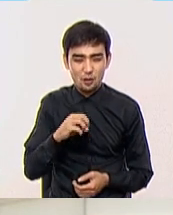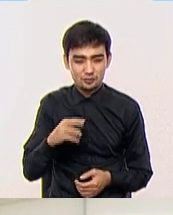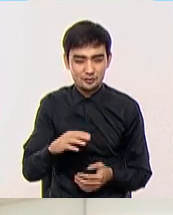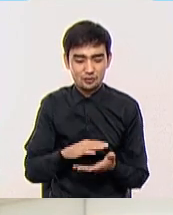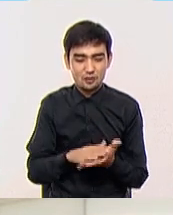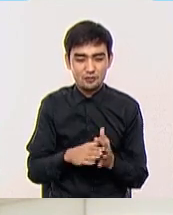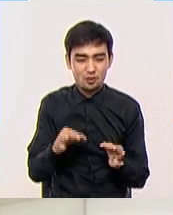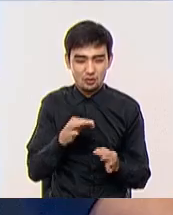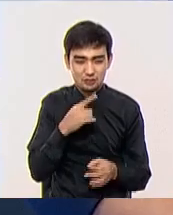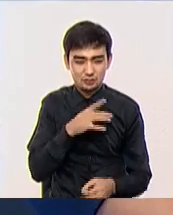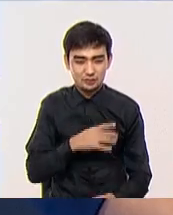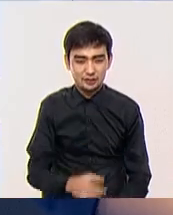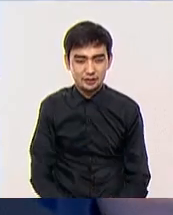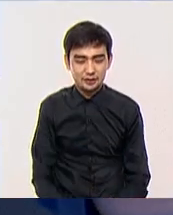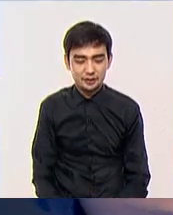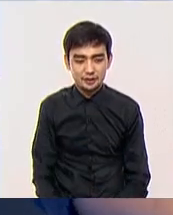сотрудничеству.